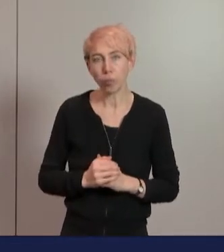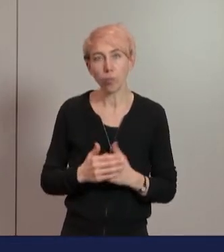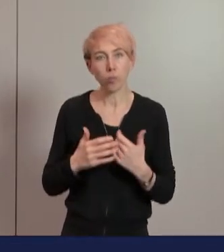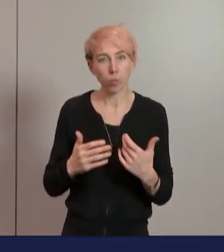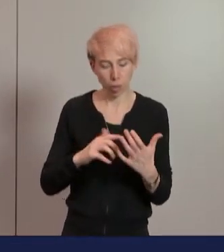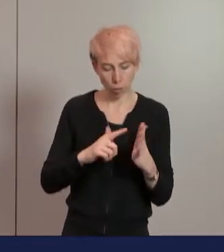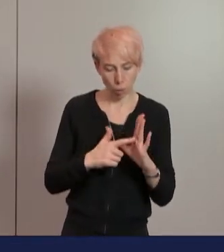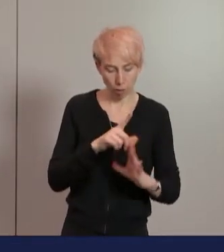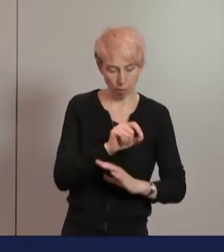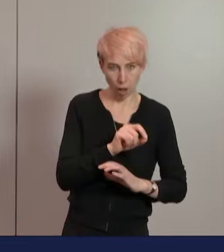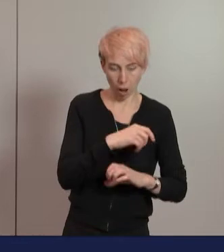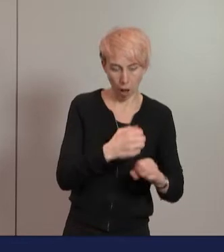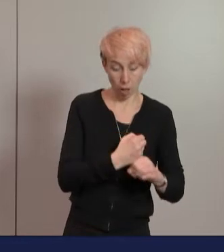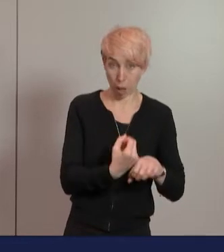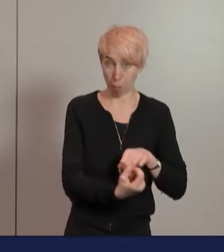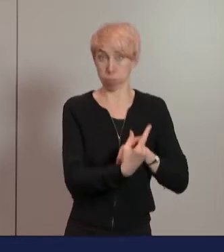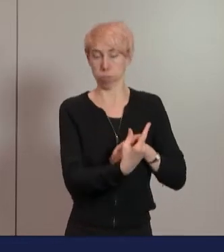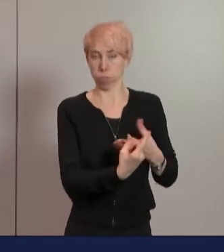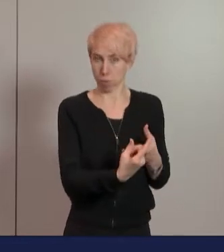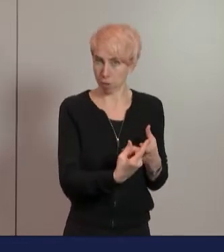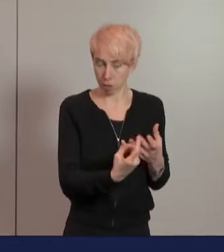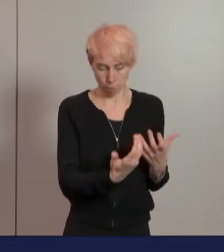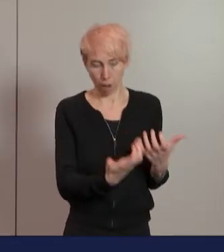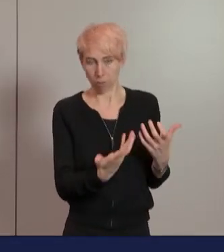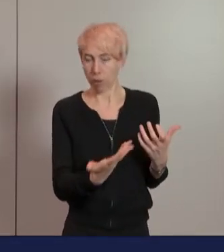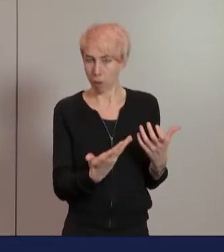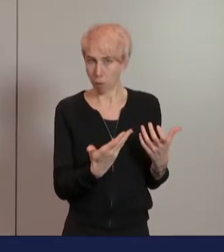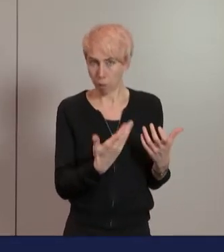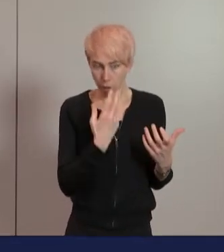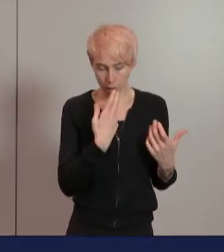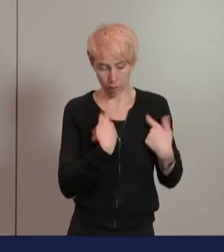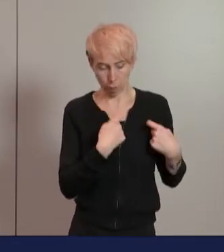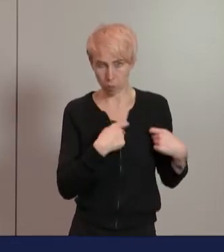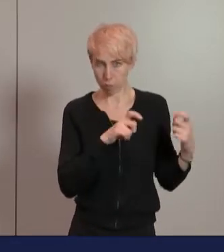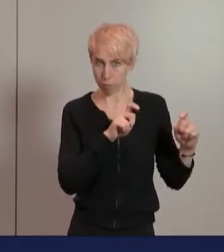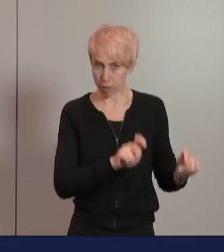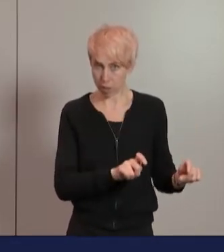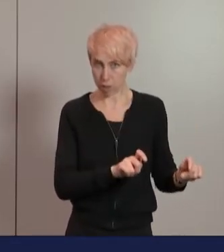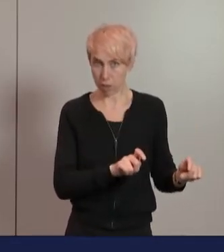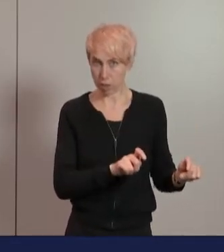Après une année 2020 très spéciale, qui a été marquée par une diminution des dépenses,